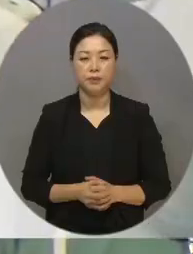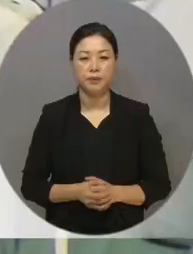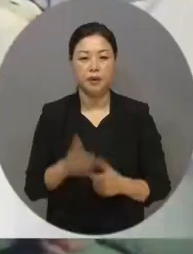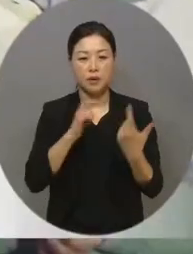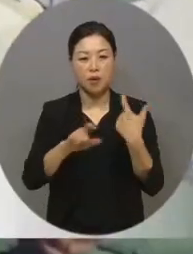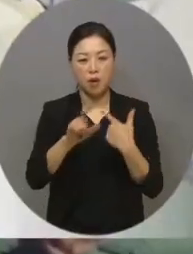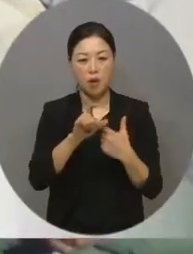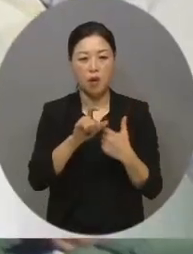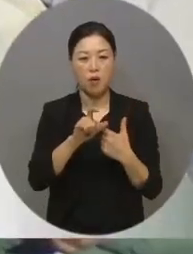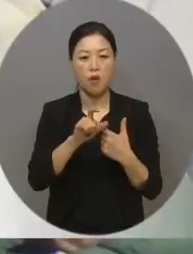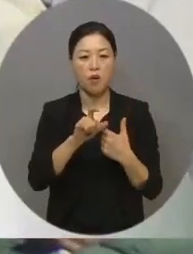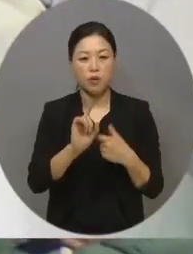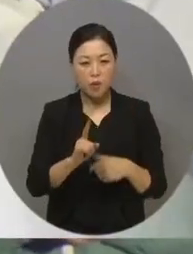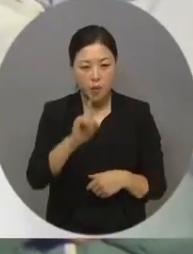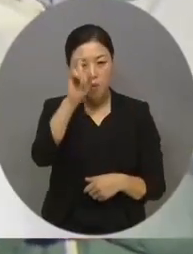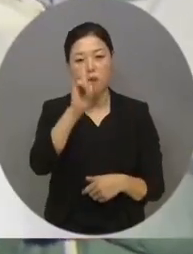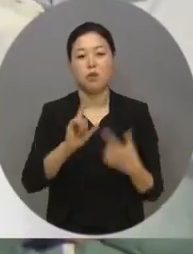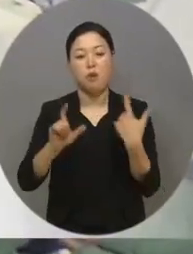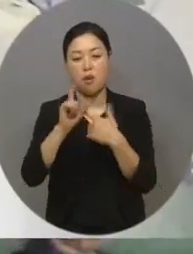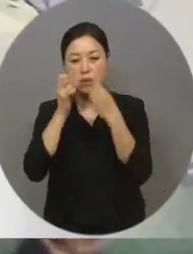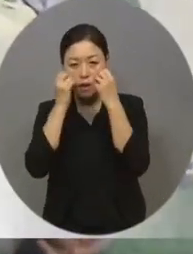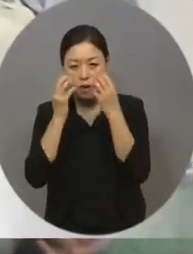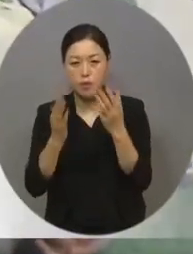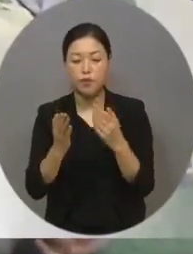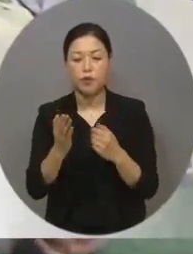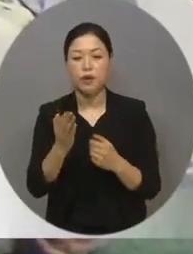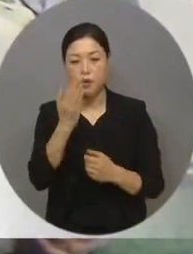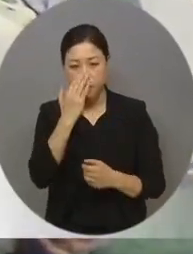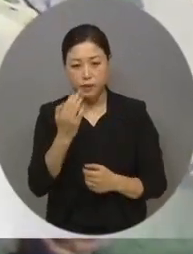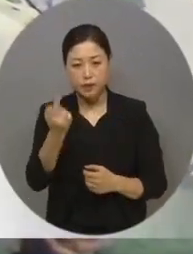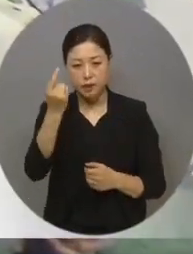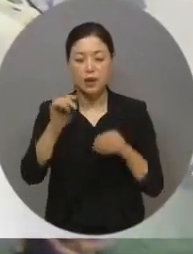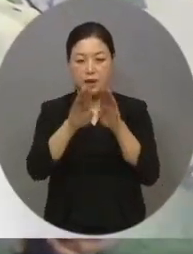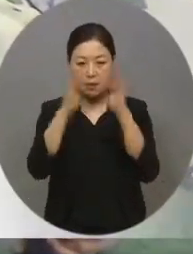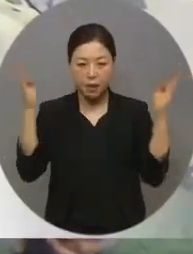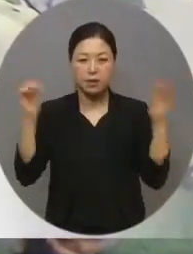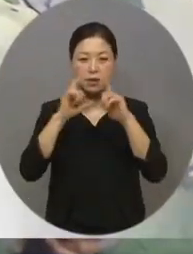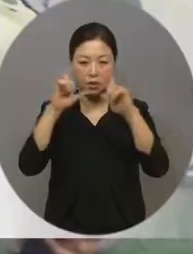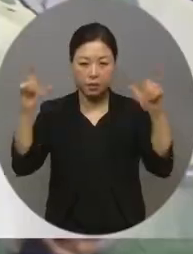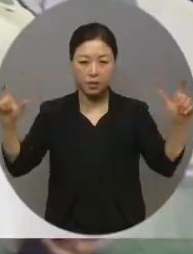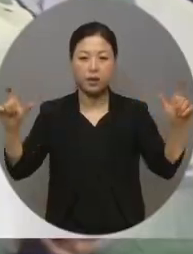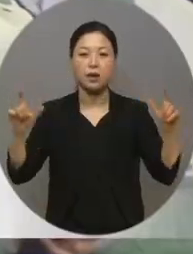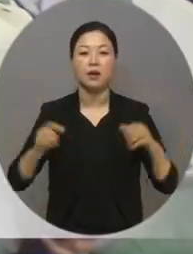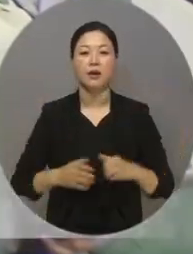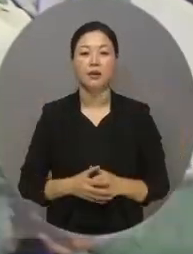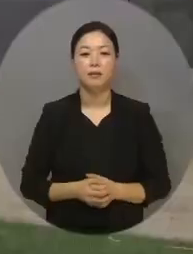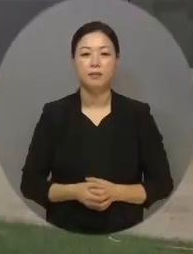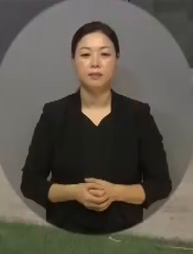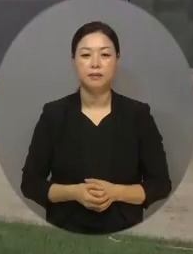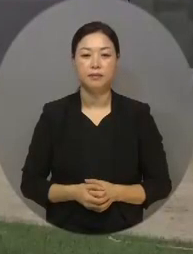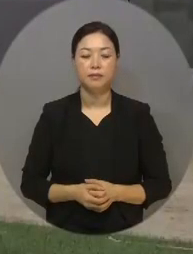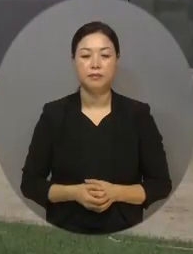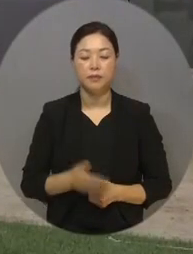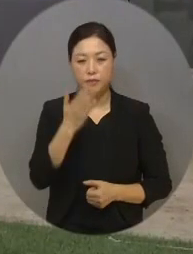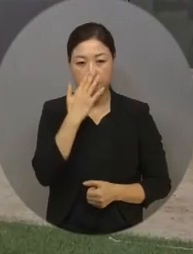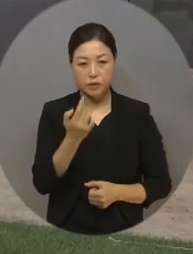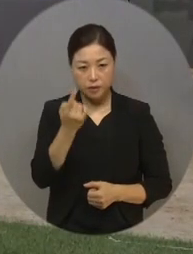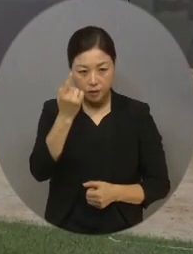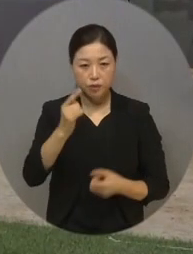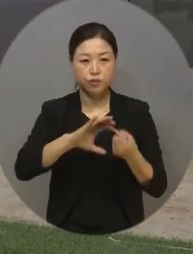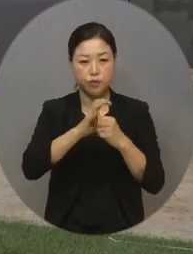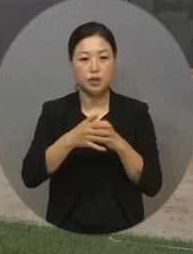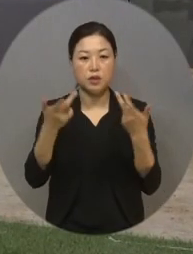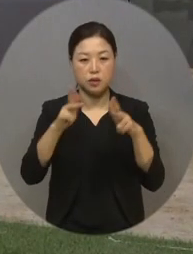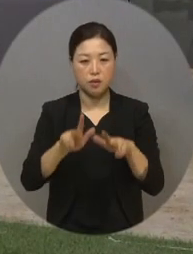더 높고 더 새로운 순천의 개막을 선언합니다. 순천만 국제정원